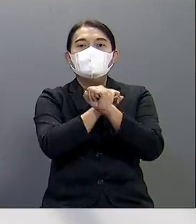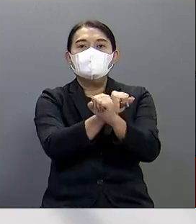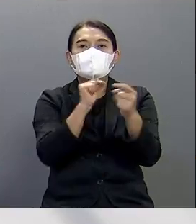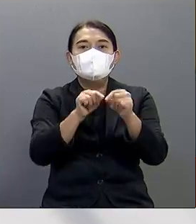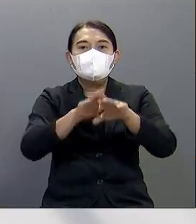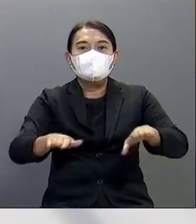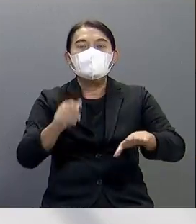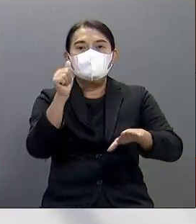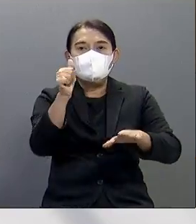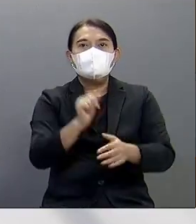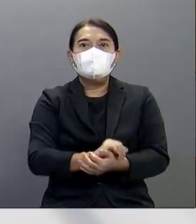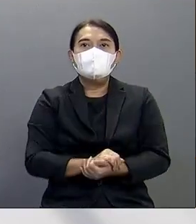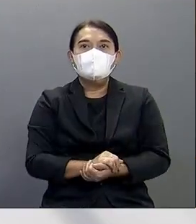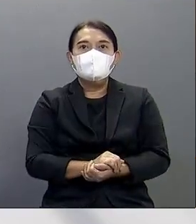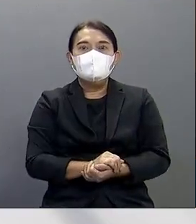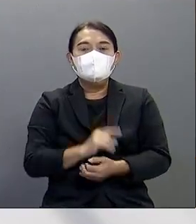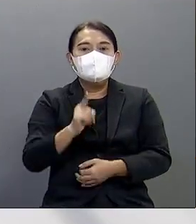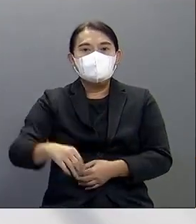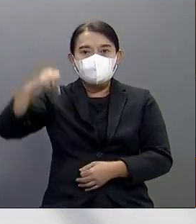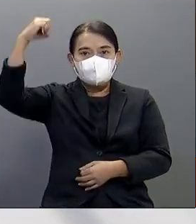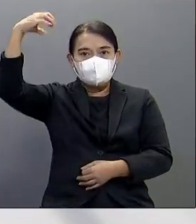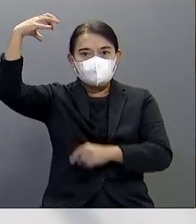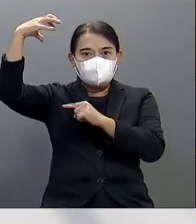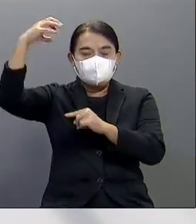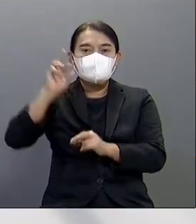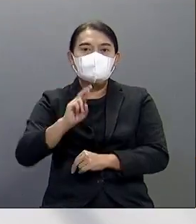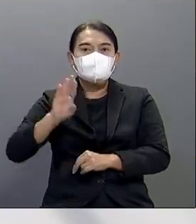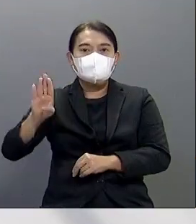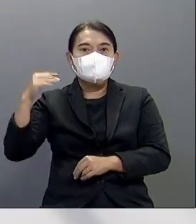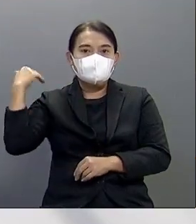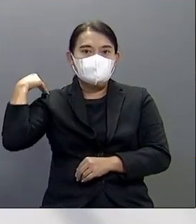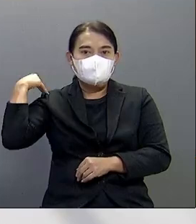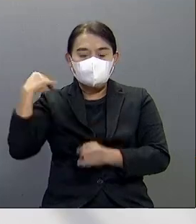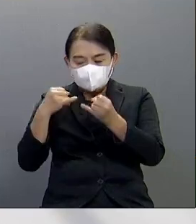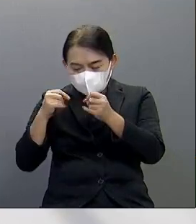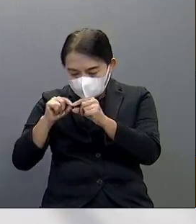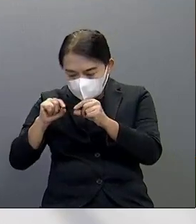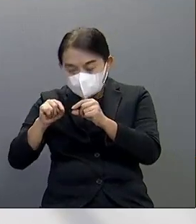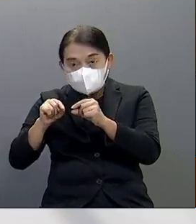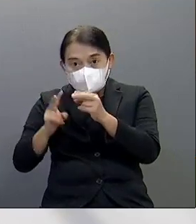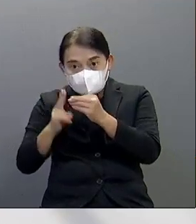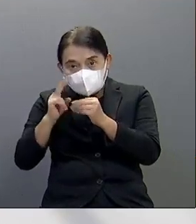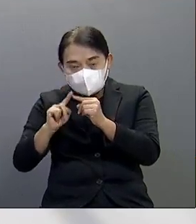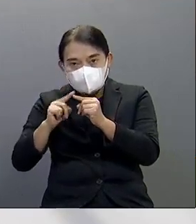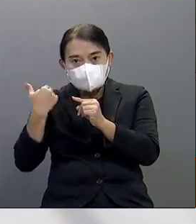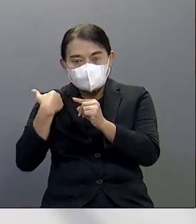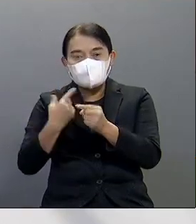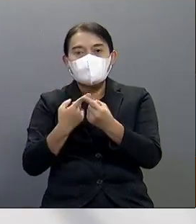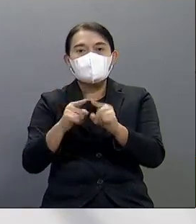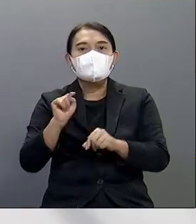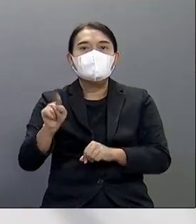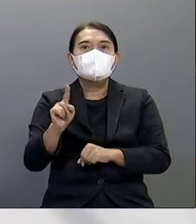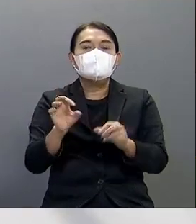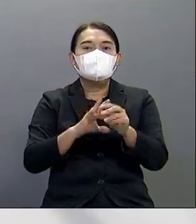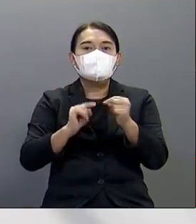ากยิ่งขึ้นนะครับปกติเสาไฟฟ้านี่ก็จะมีระบบฟิวระบบอะไรตัดอยู่นะครับแต่มันเนื่องจากบางทีมันล